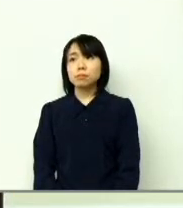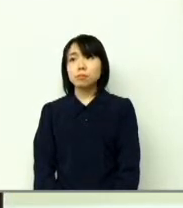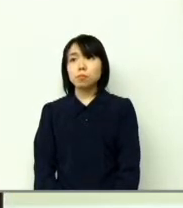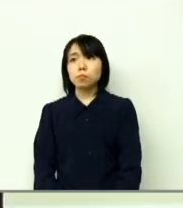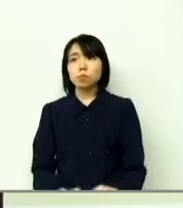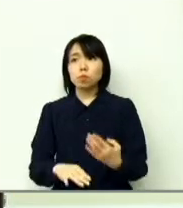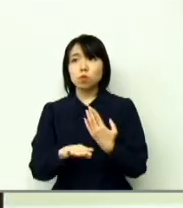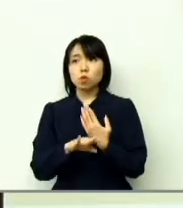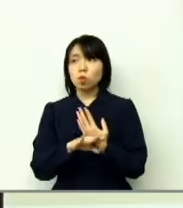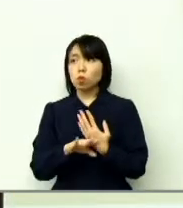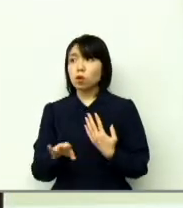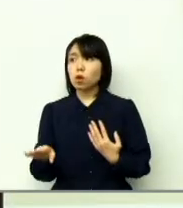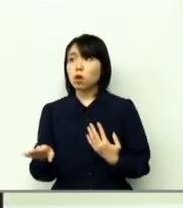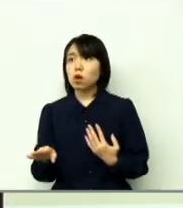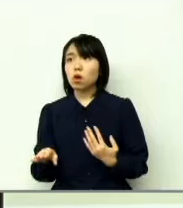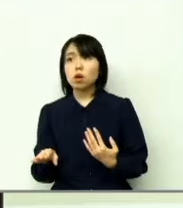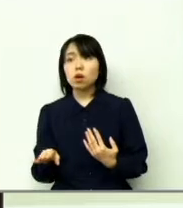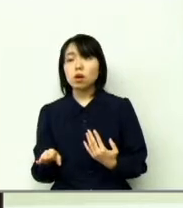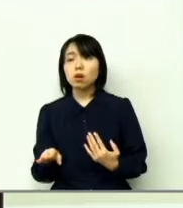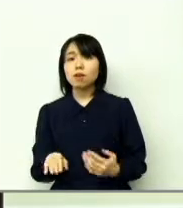他には